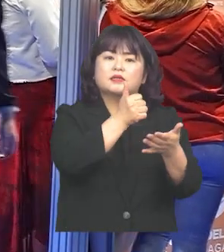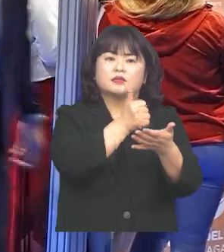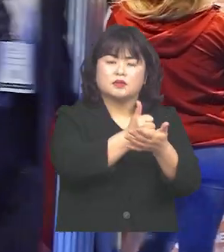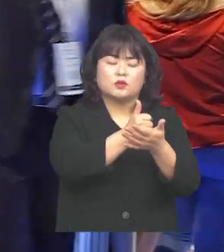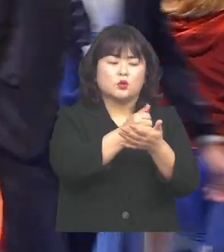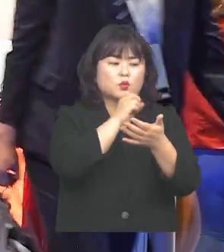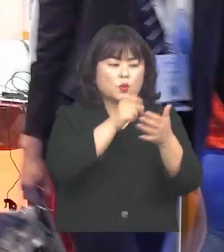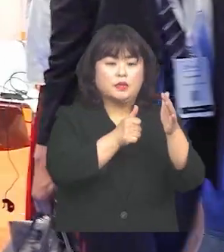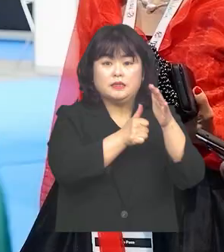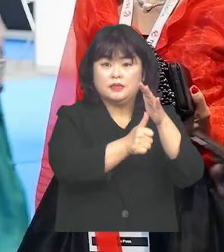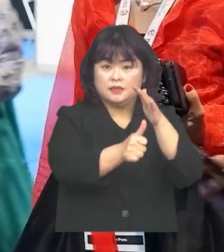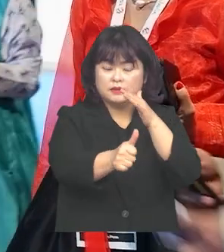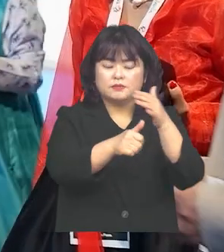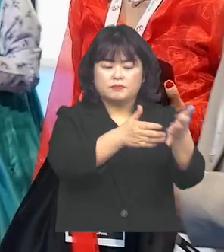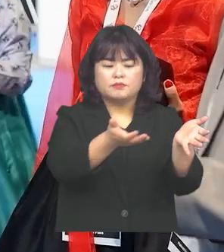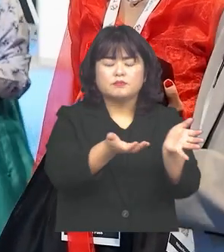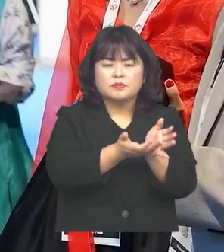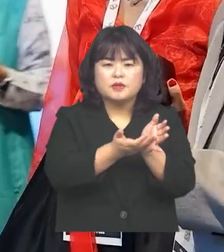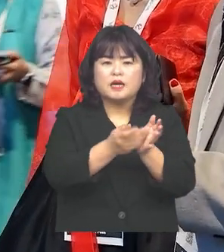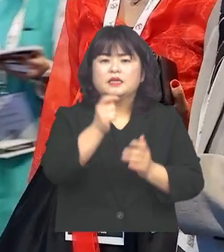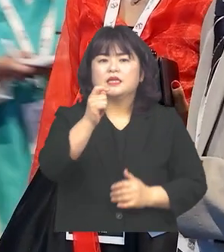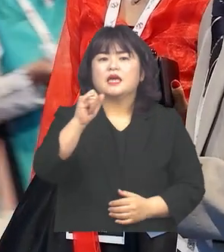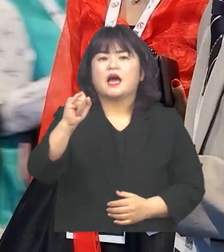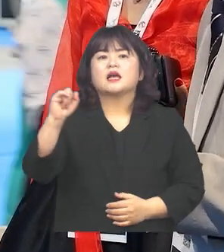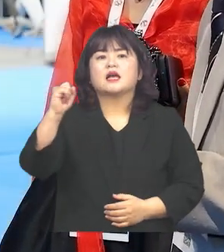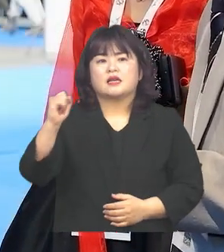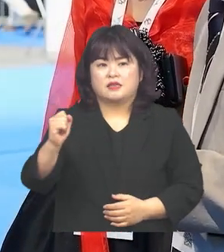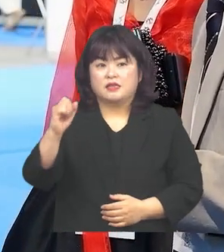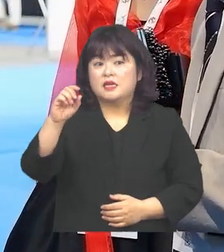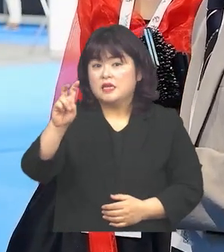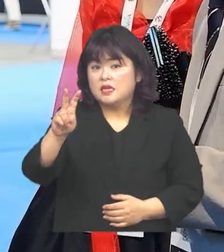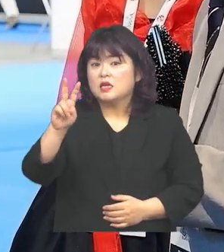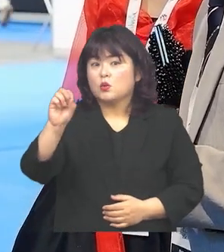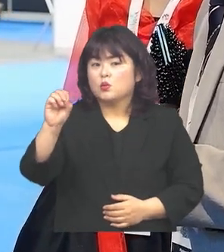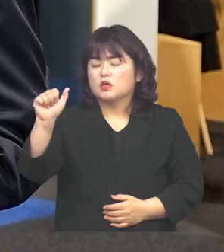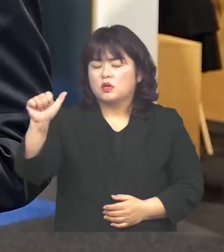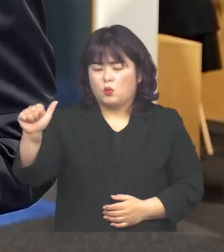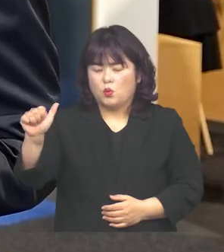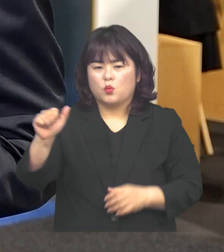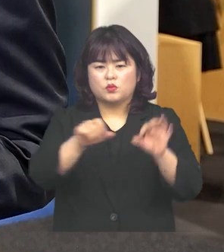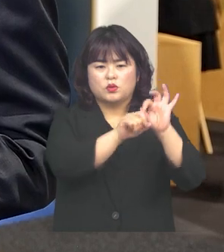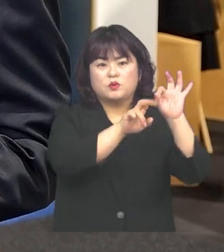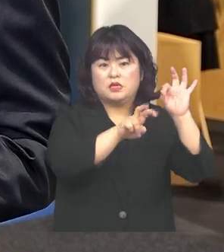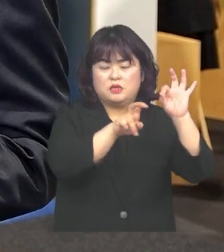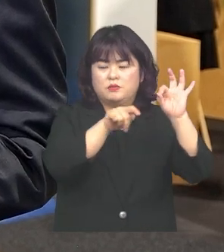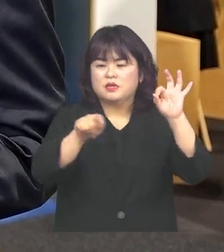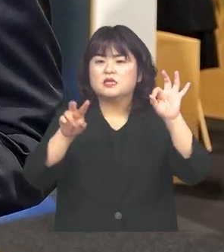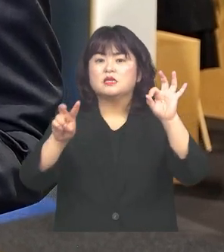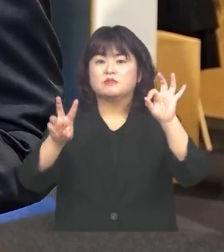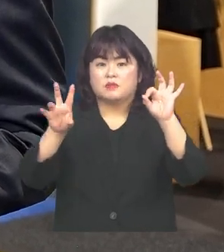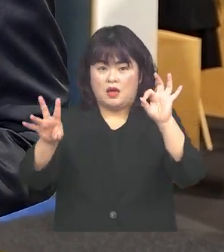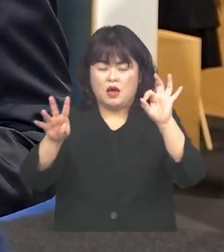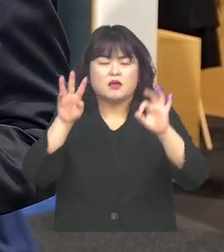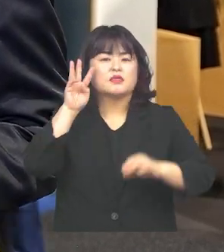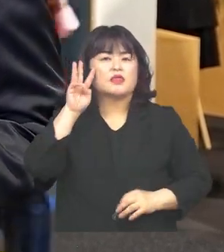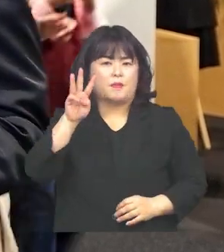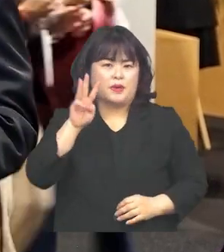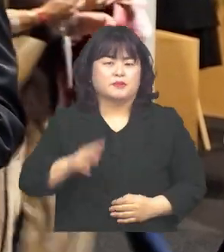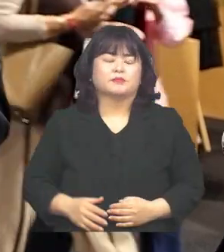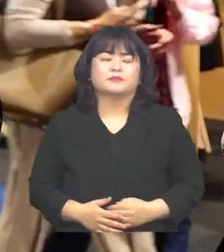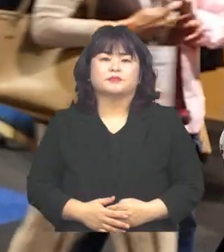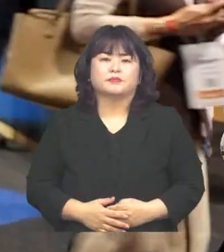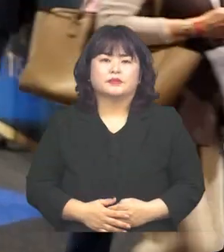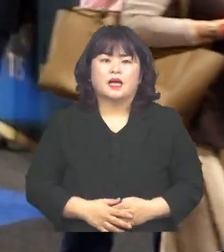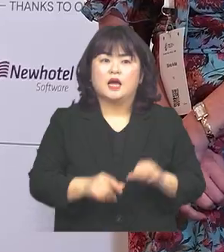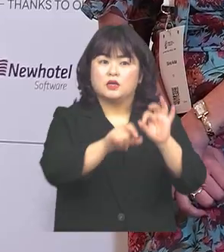등 용인특례시 대표단의 관광혁신서밋 TIS 2025 참석은 10월 22일부터 24일까지